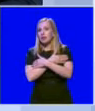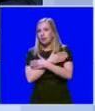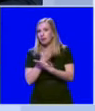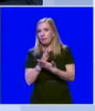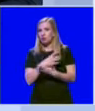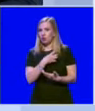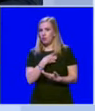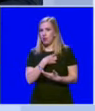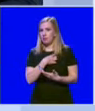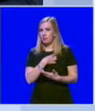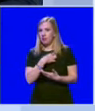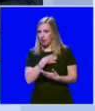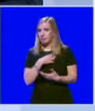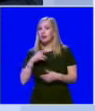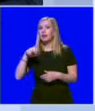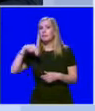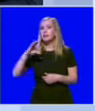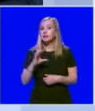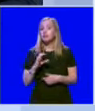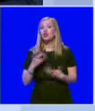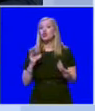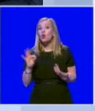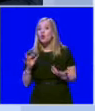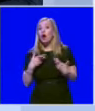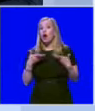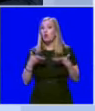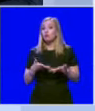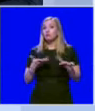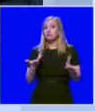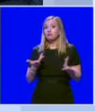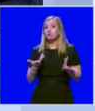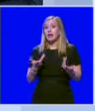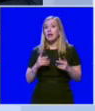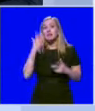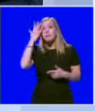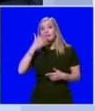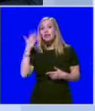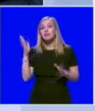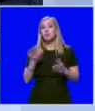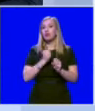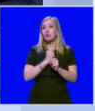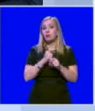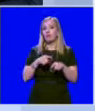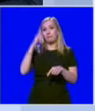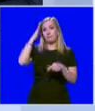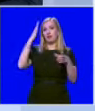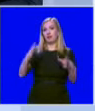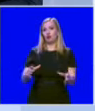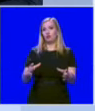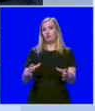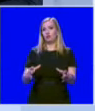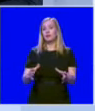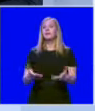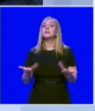ДПС. Обаче на кого ще разчитате, ако наистина се стигне до този вариант? Как точно си го представяте да функционира това правителство? Ако се стигне до